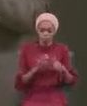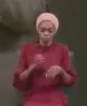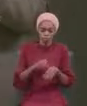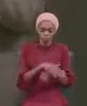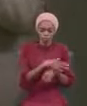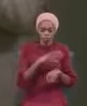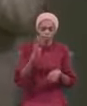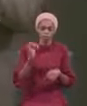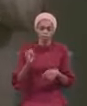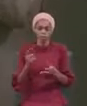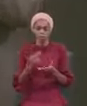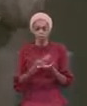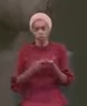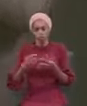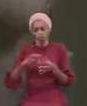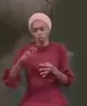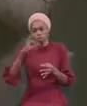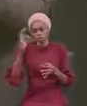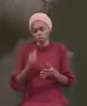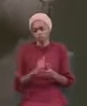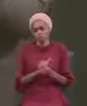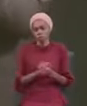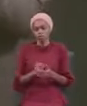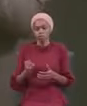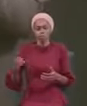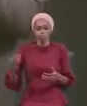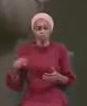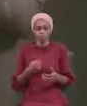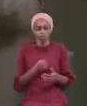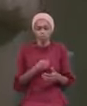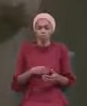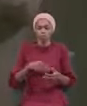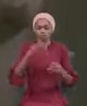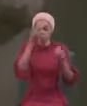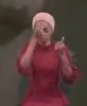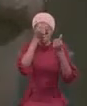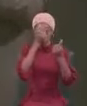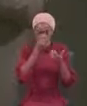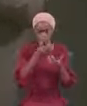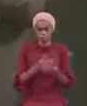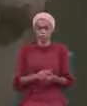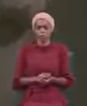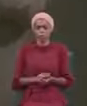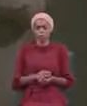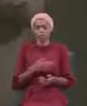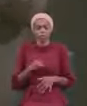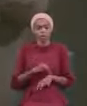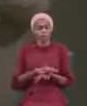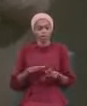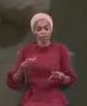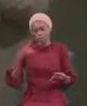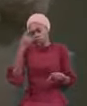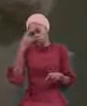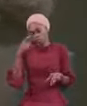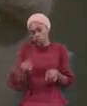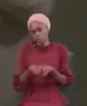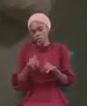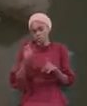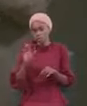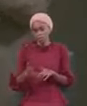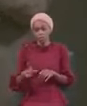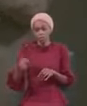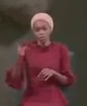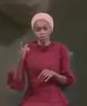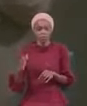fait comme ne pense pas que en tant qu'enfant de Dieu la de nouveau devons avoir des